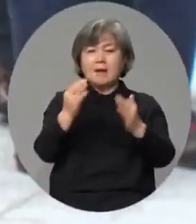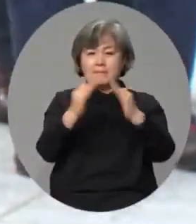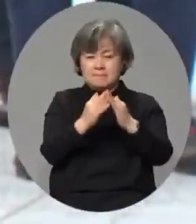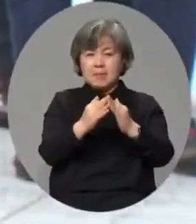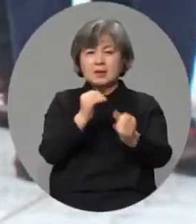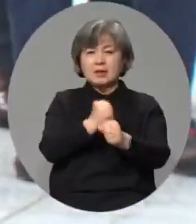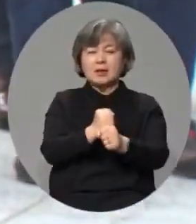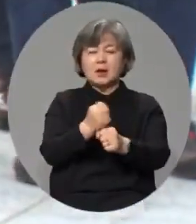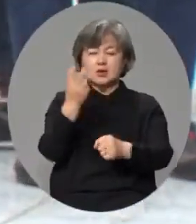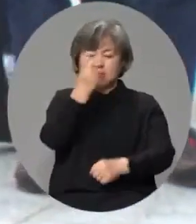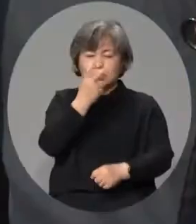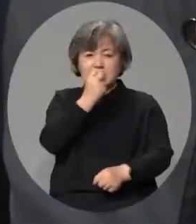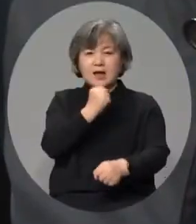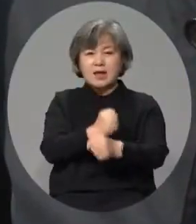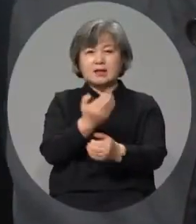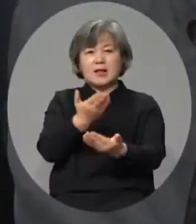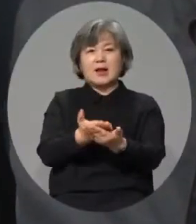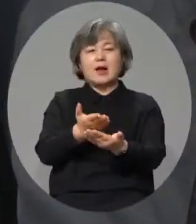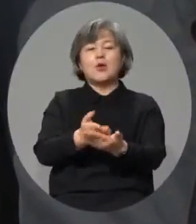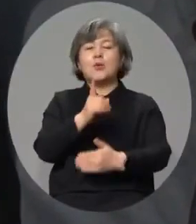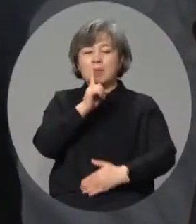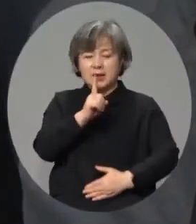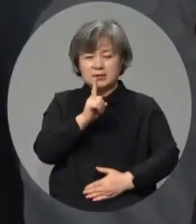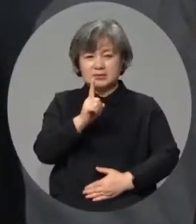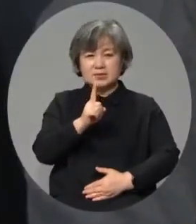통한 진상조사를 요구했습니다